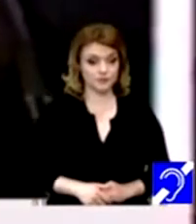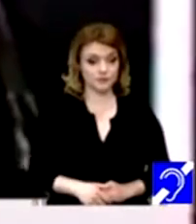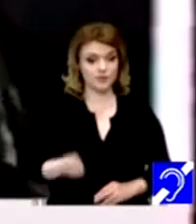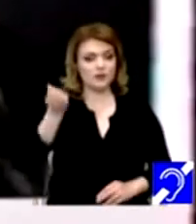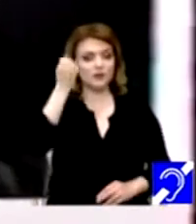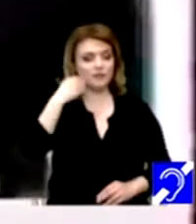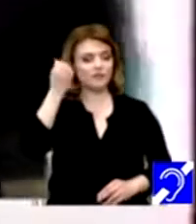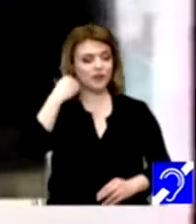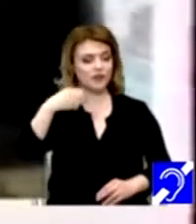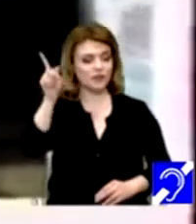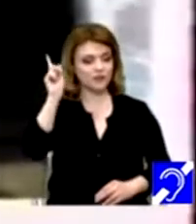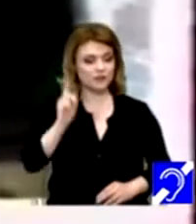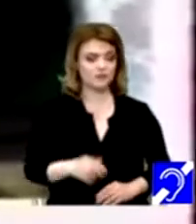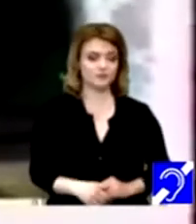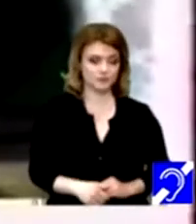veche ca o lume,